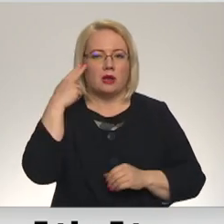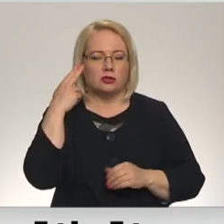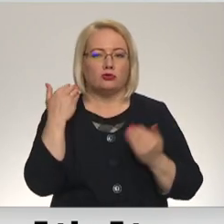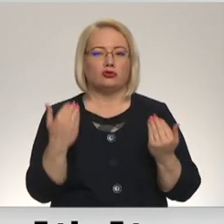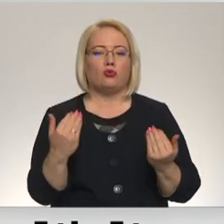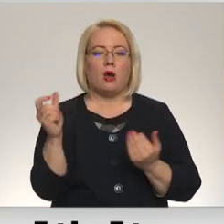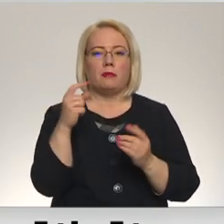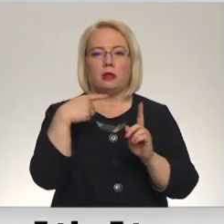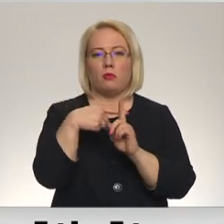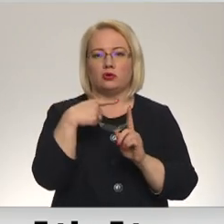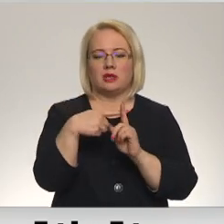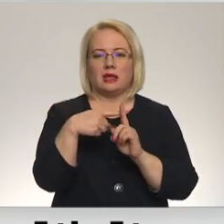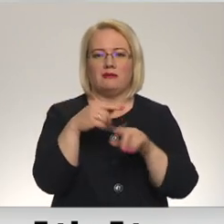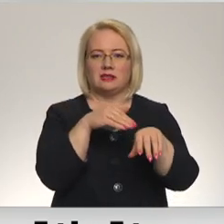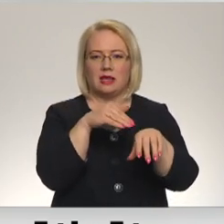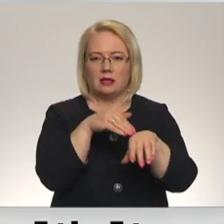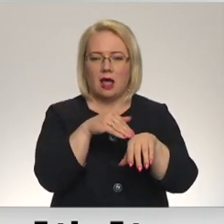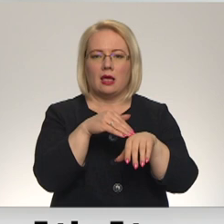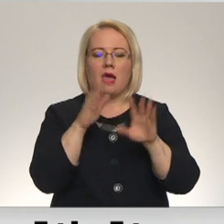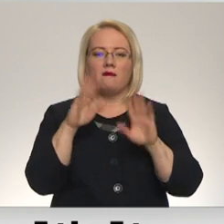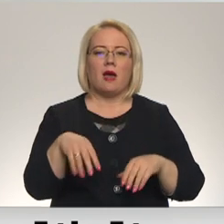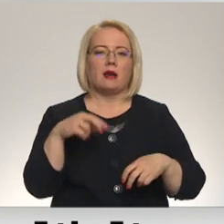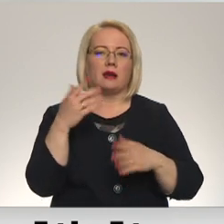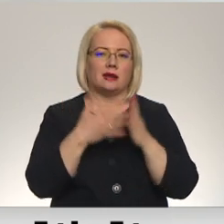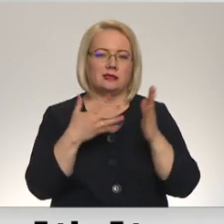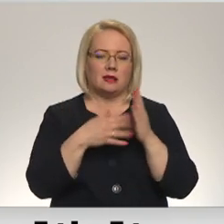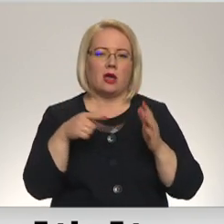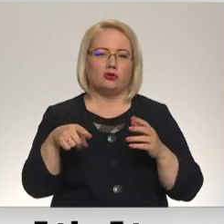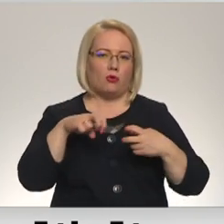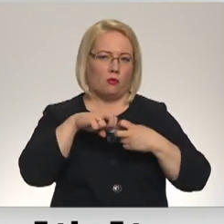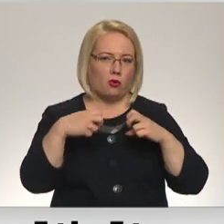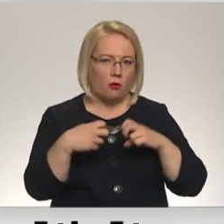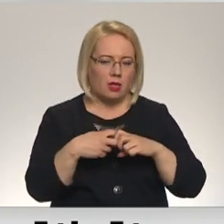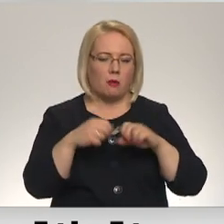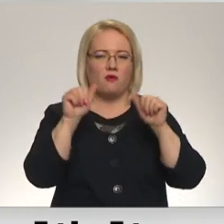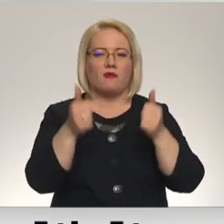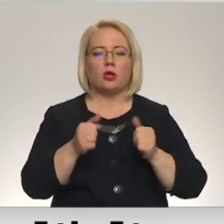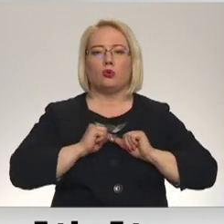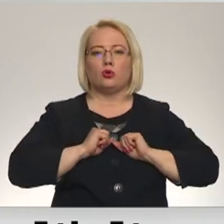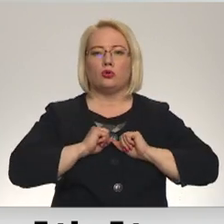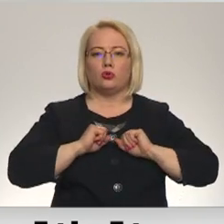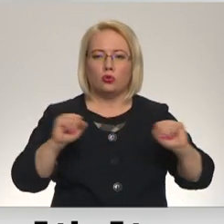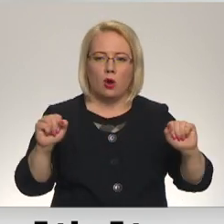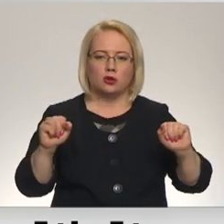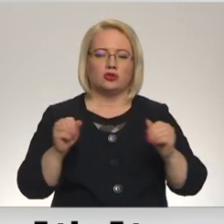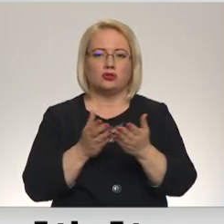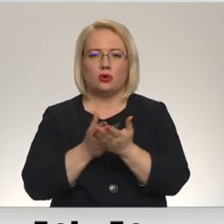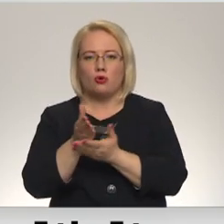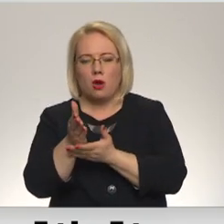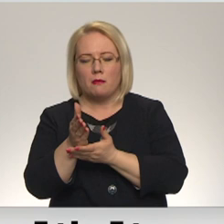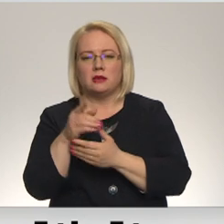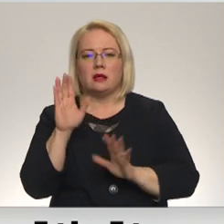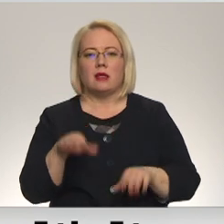signāli, ka tiešām ir vēlme risināt šo problēmu un veidot drošus kanālus, lai tās